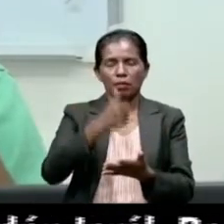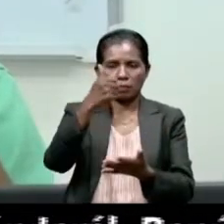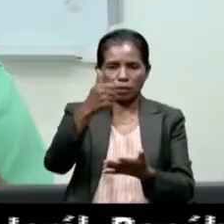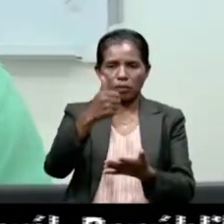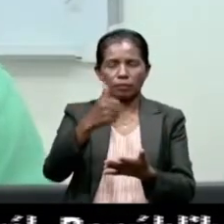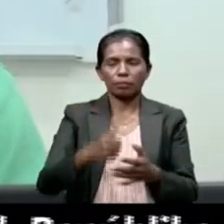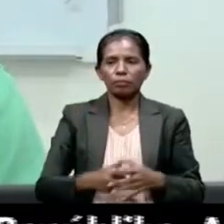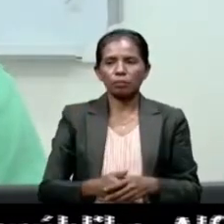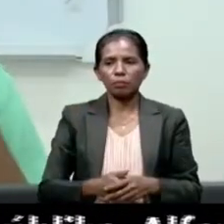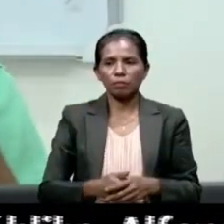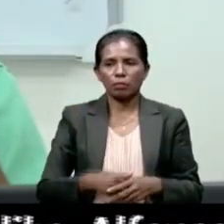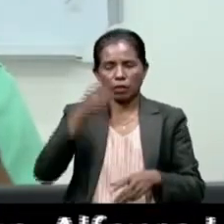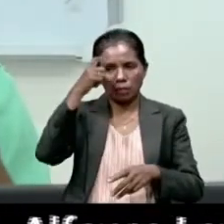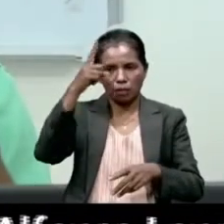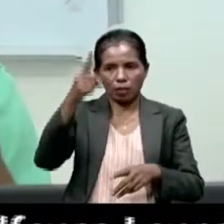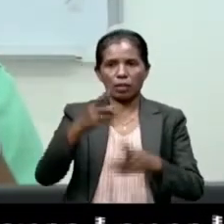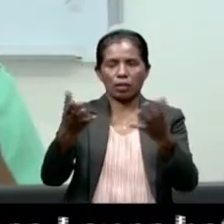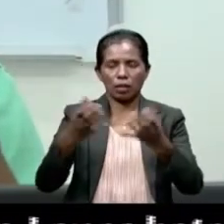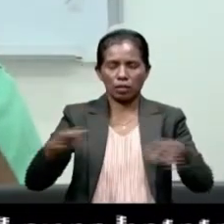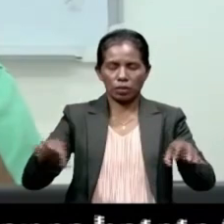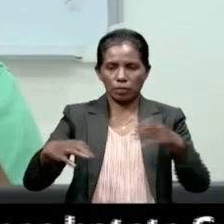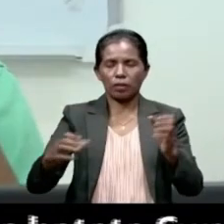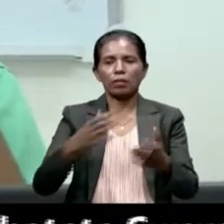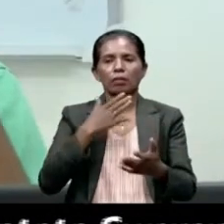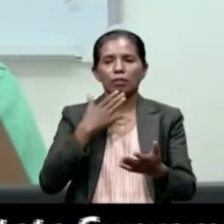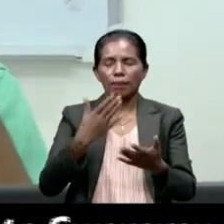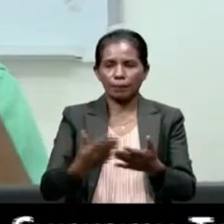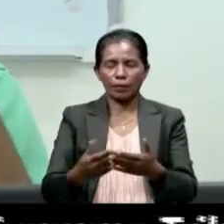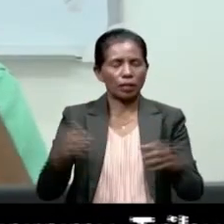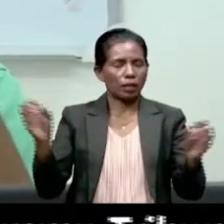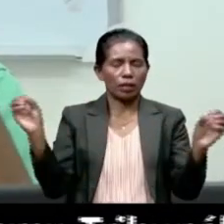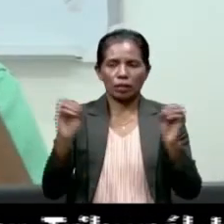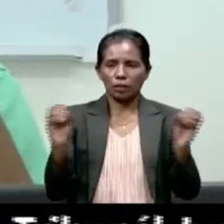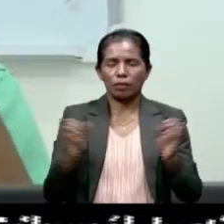de nia comprende nia cara coopera va tratamento nia la coi